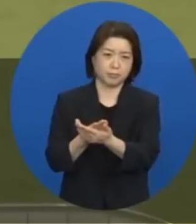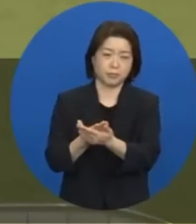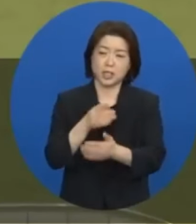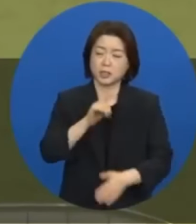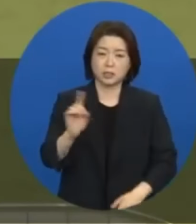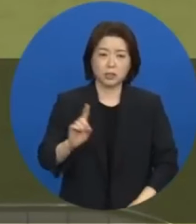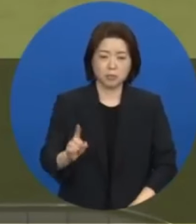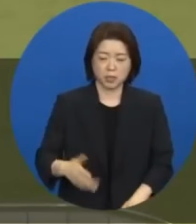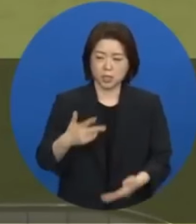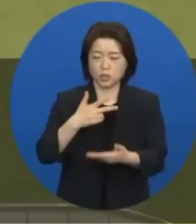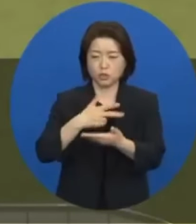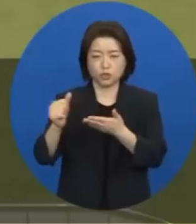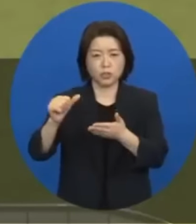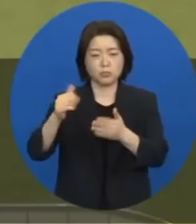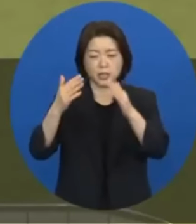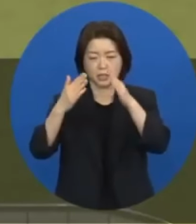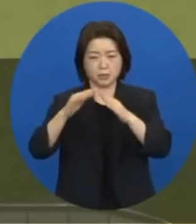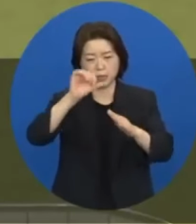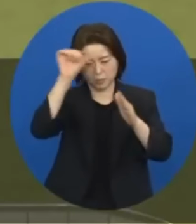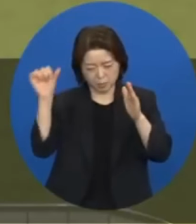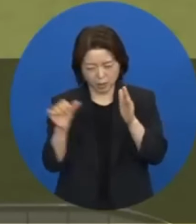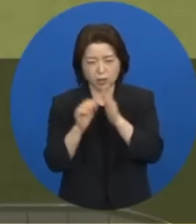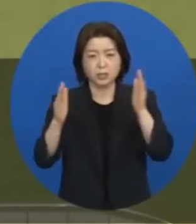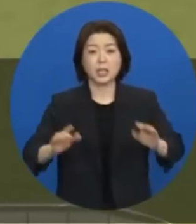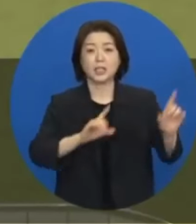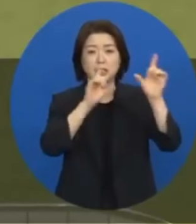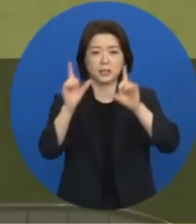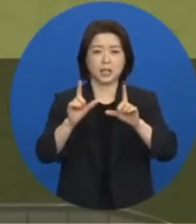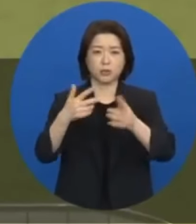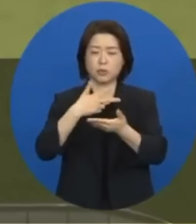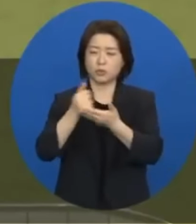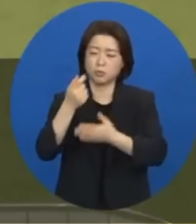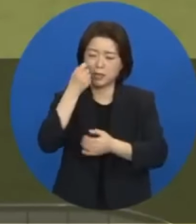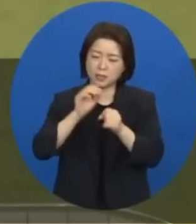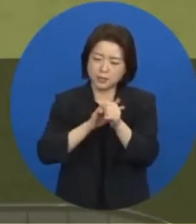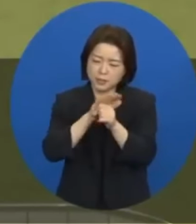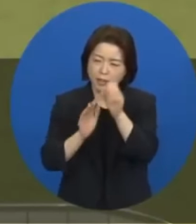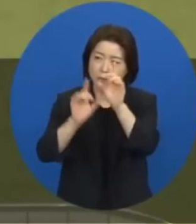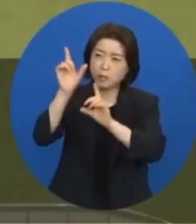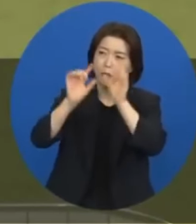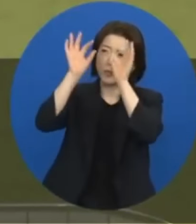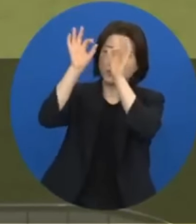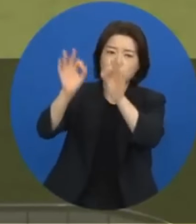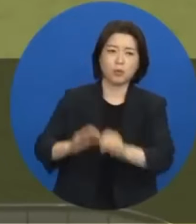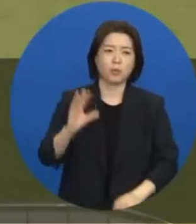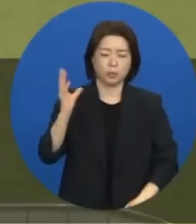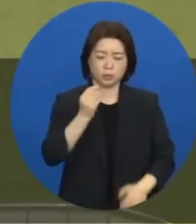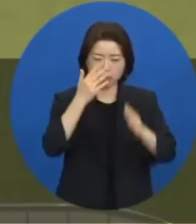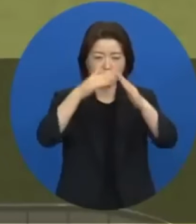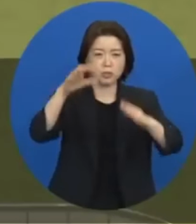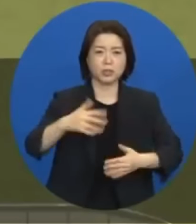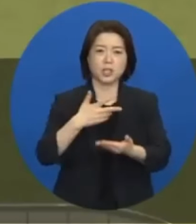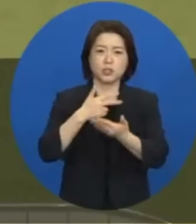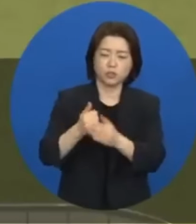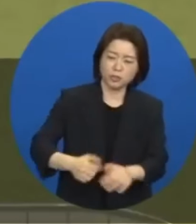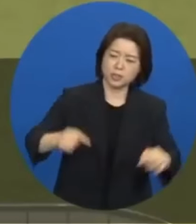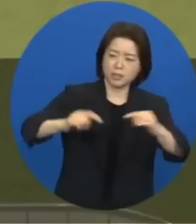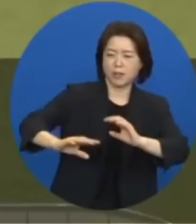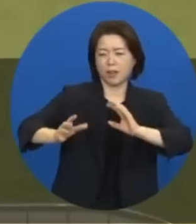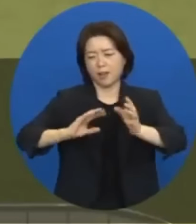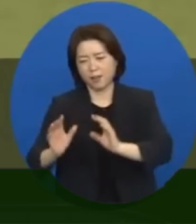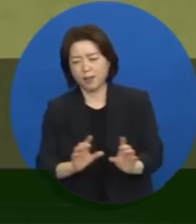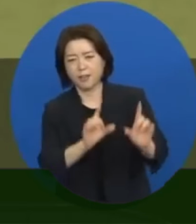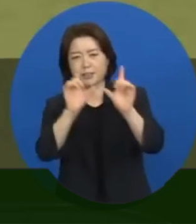그것은 주님의 집에 한 평생 살면서 주님의 자비로운 모습을 보는 것과 성전에서 주님과 의논하면서 살아가는